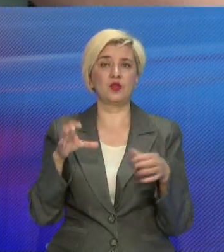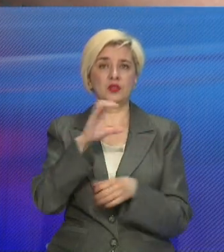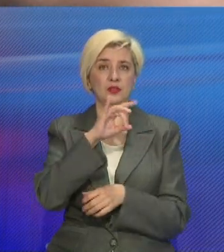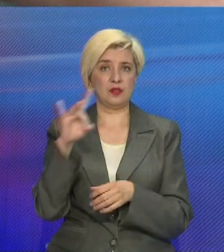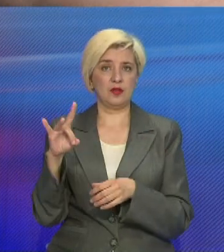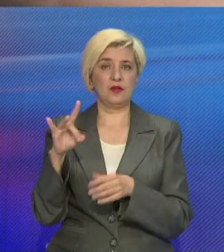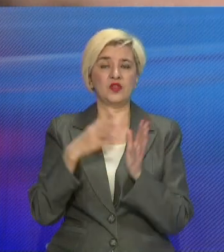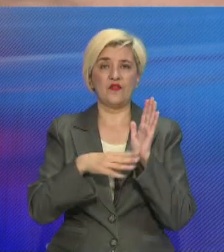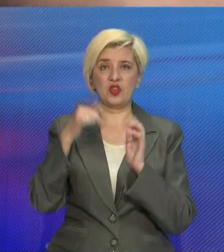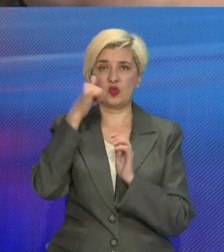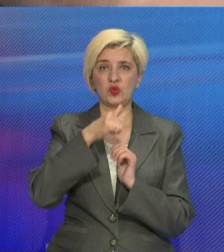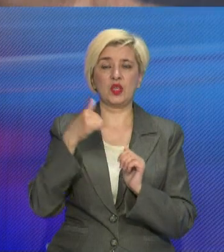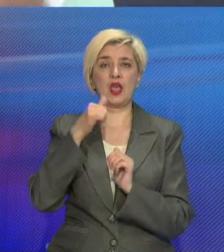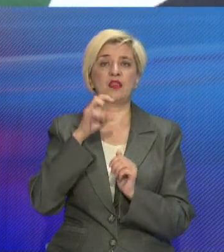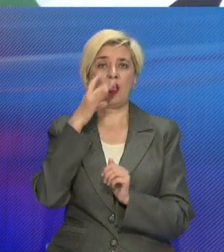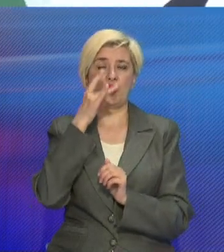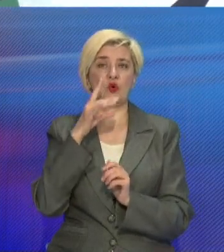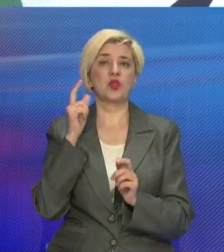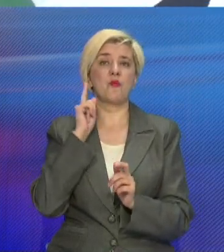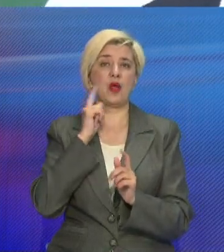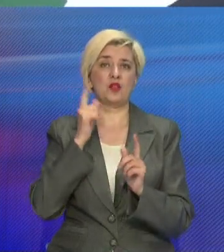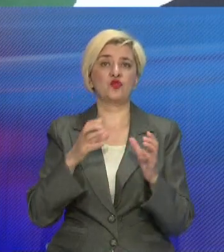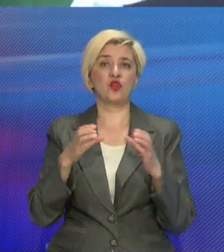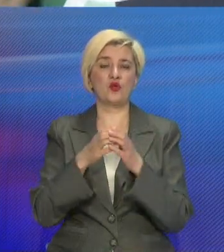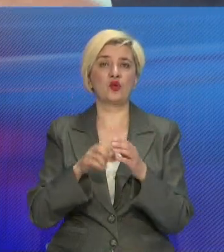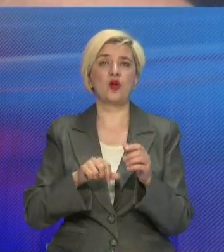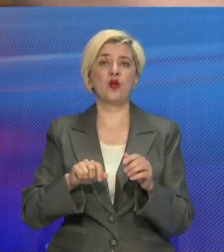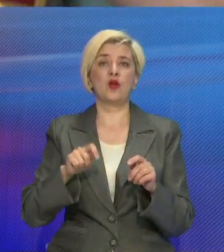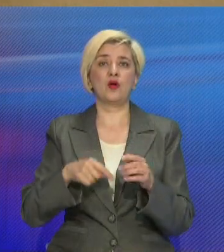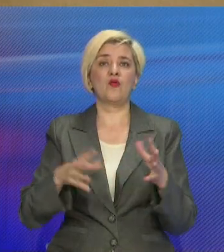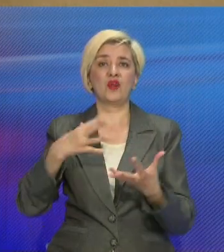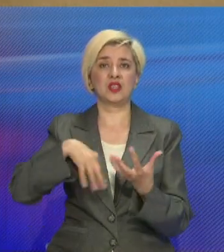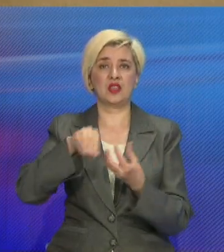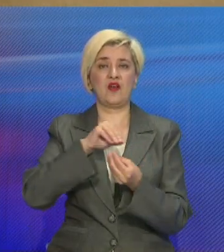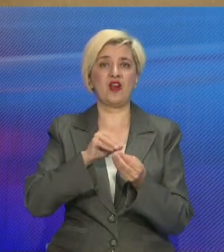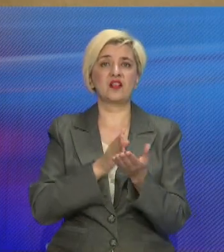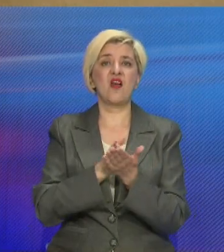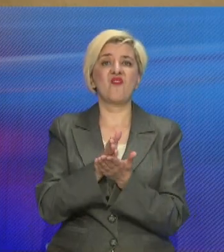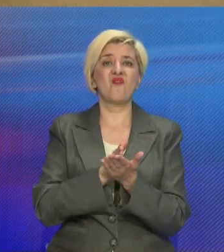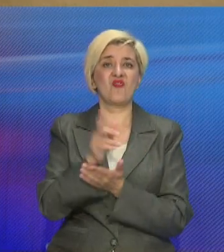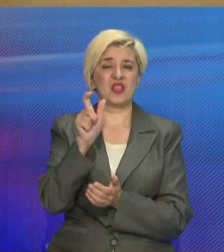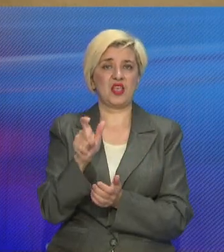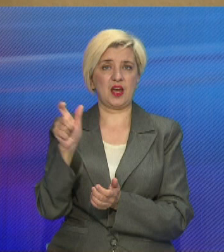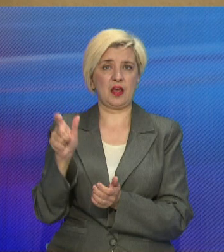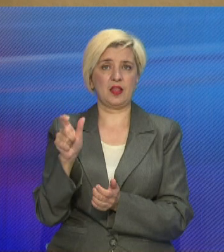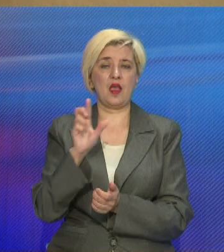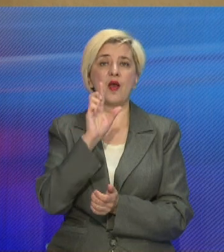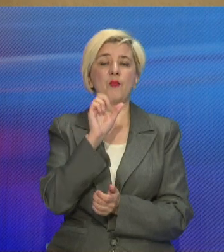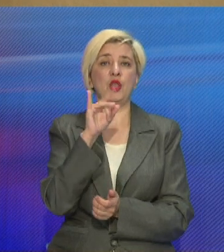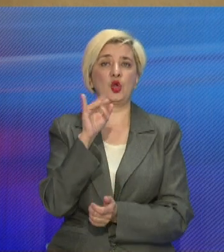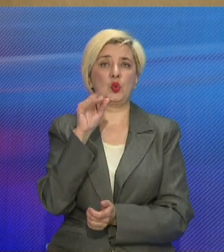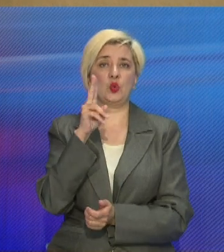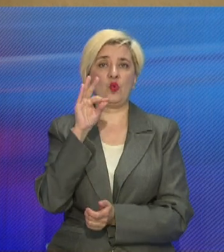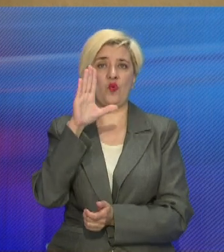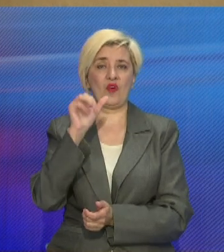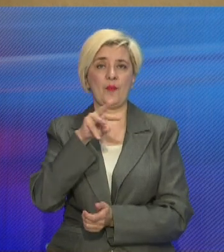маладзёжнай арганізацыі студатрадаўцаў, як і па ўсёй краіне, узнаўлялі ветэраны камсамолу. Это Бирюкова Мария Михайловна, зампред Гродненского